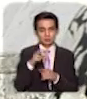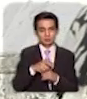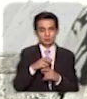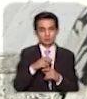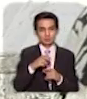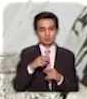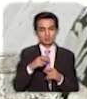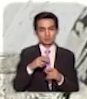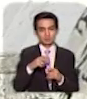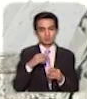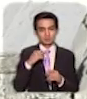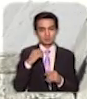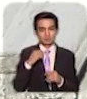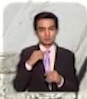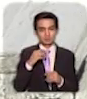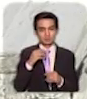жаңағы кім